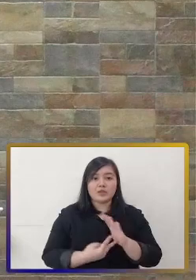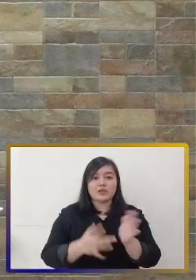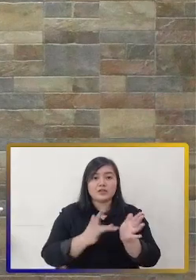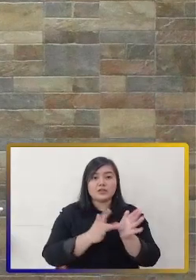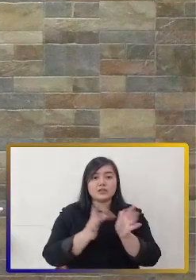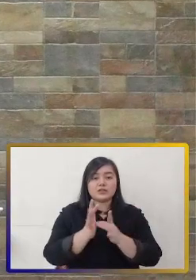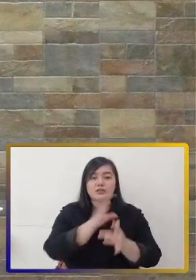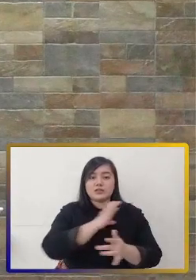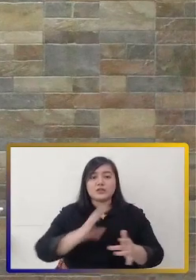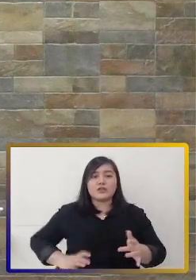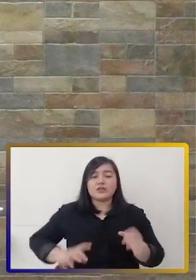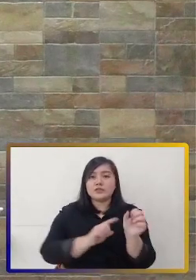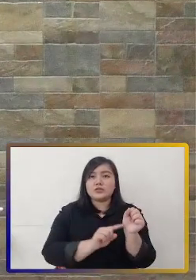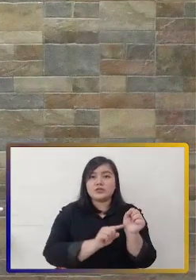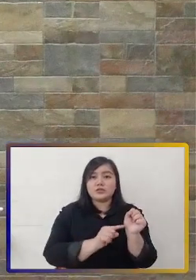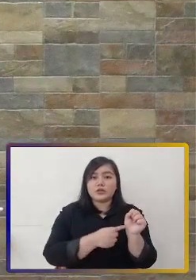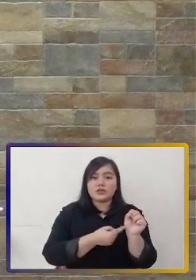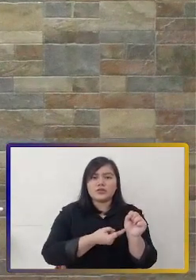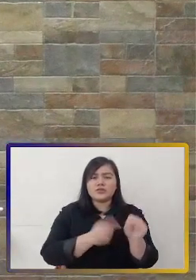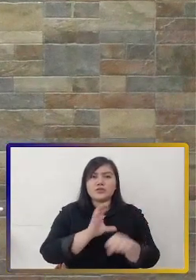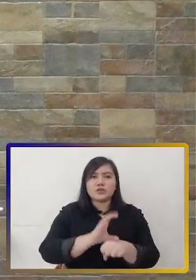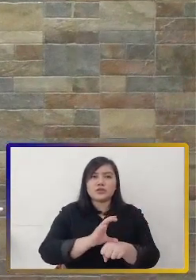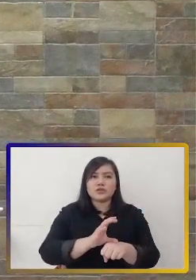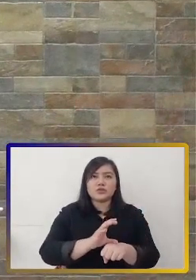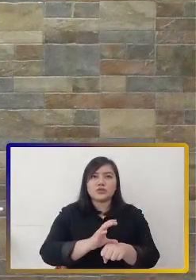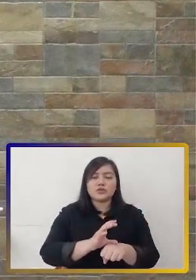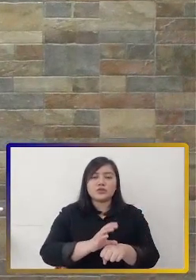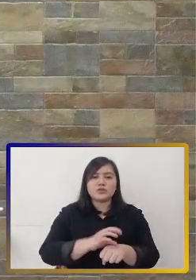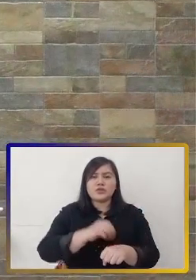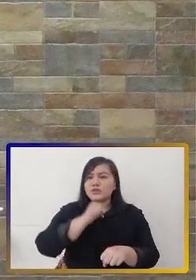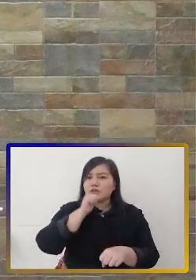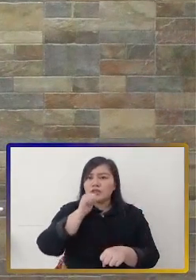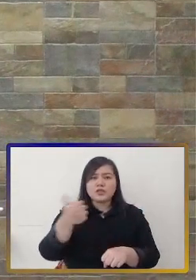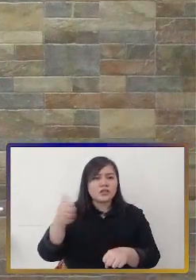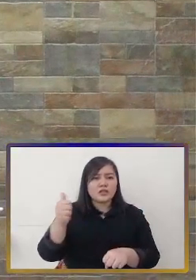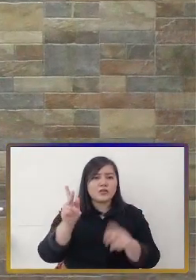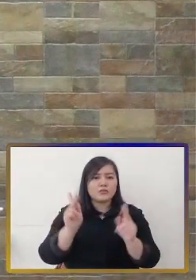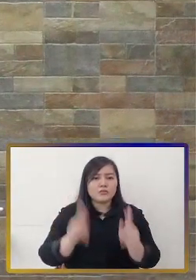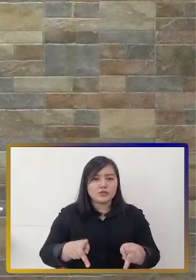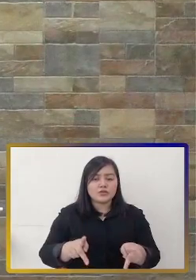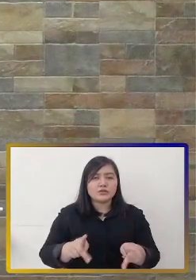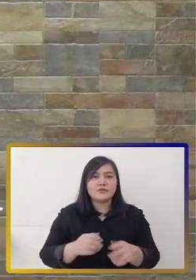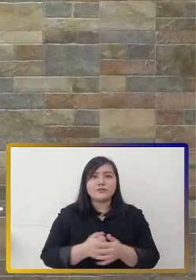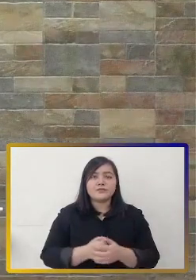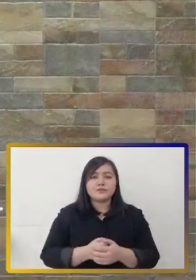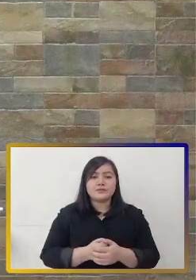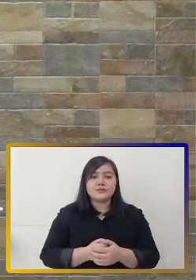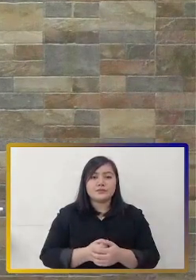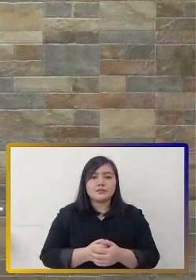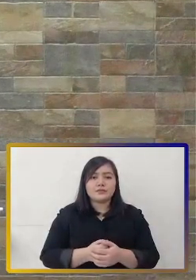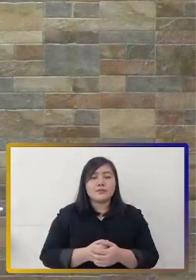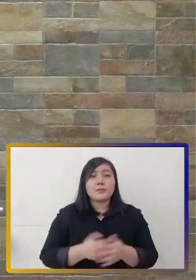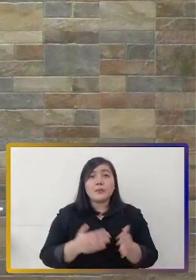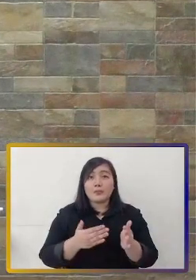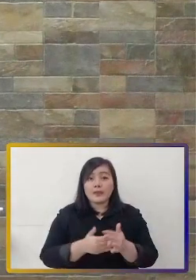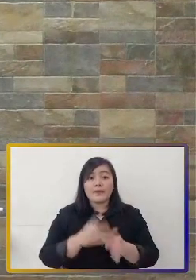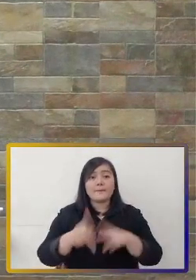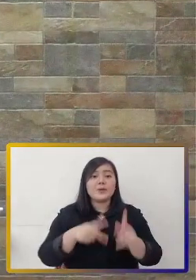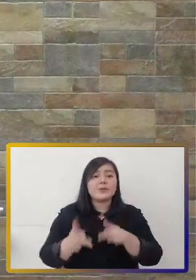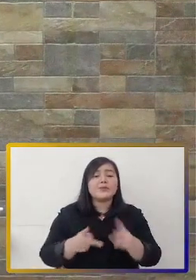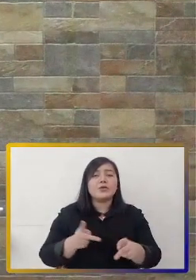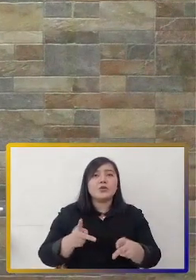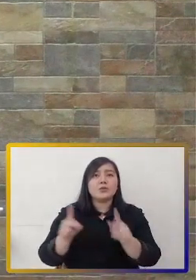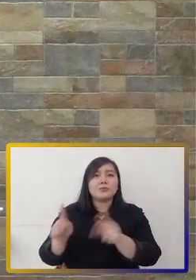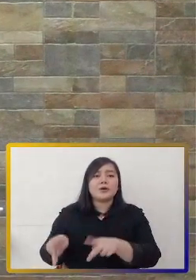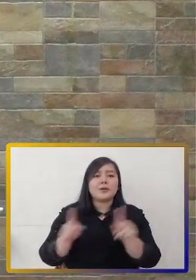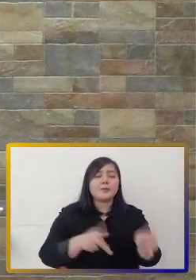Hindi po kung sino mang tao ang nagsimula, inihanda po ito ni John the Baptist. Sino po si John the Baptist? Hindi